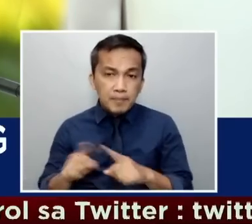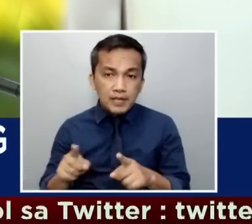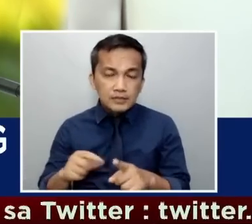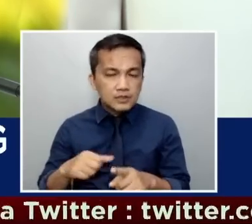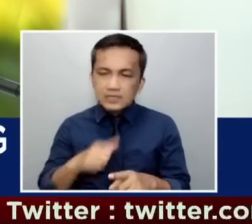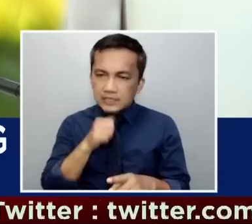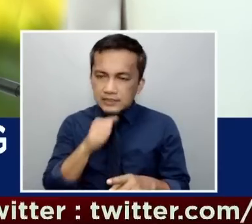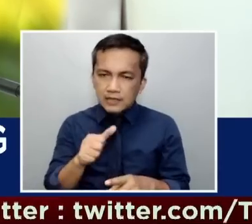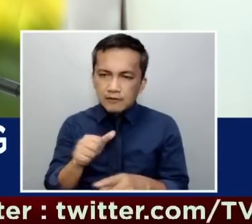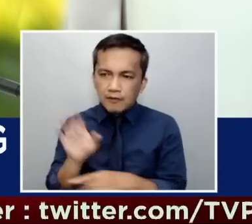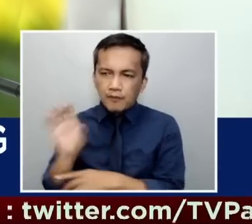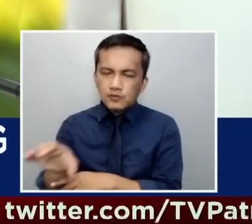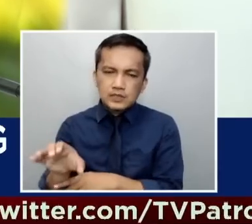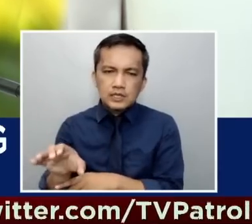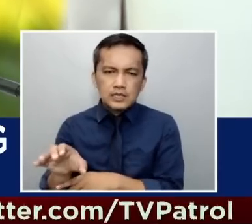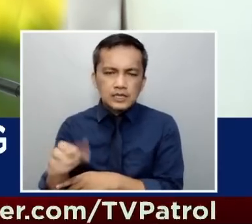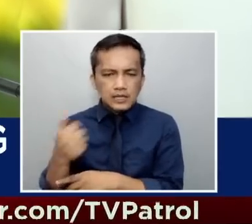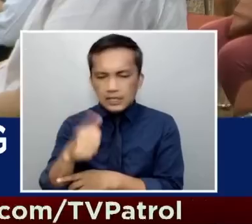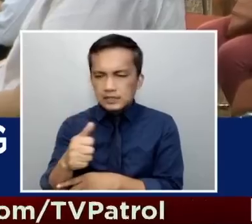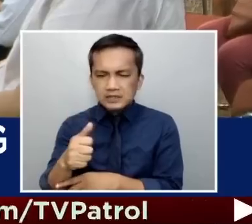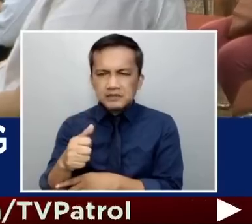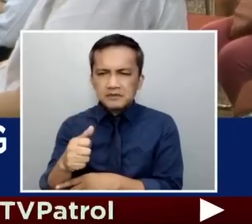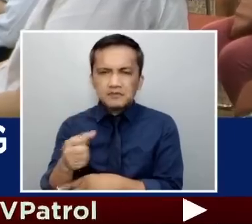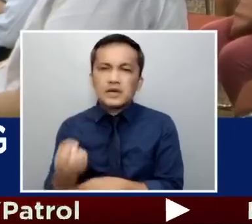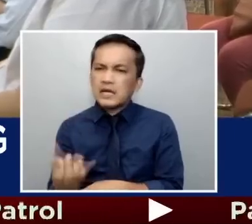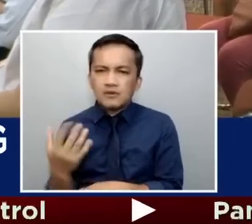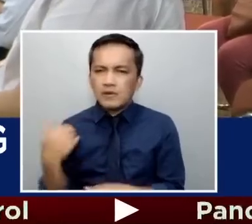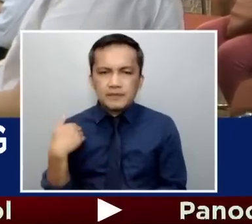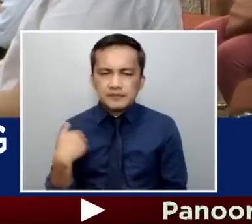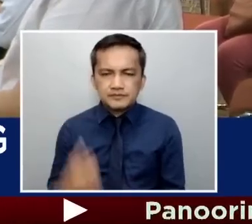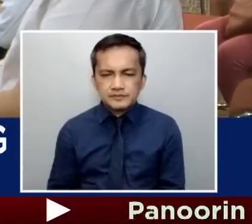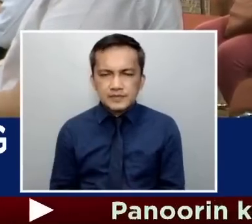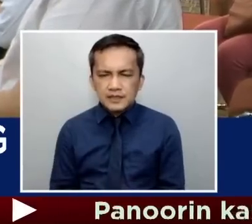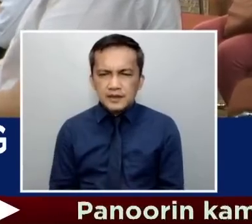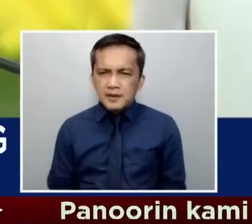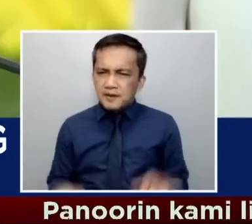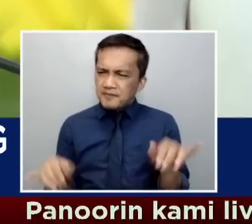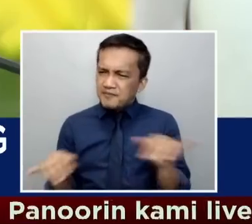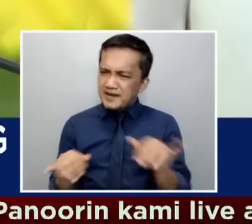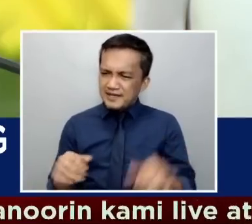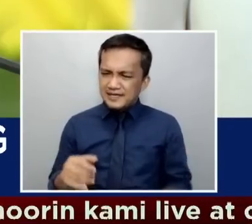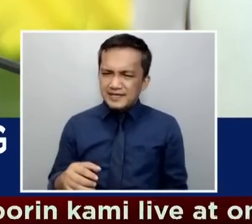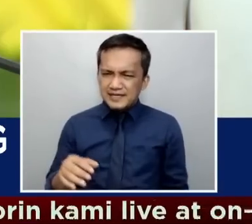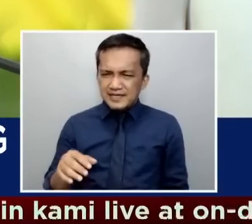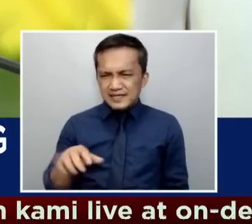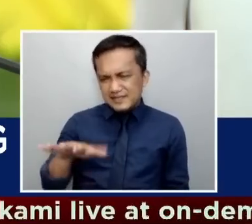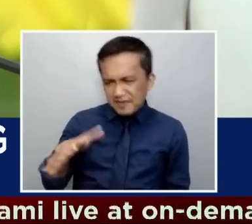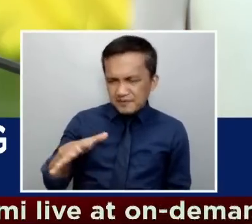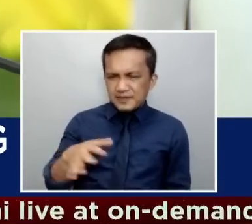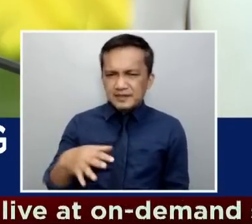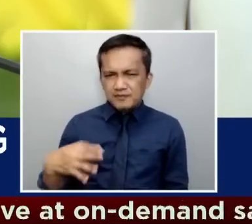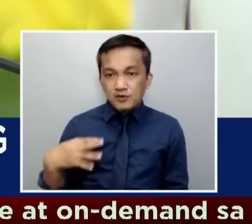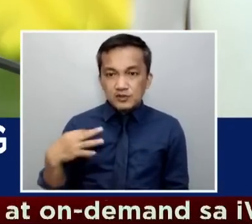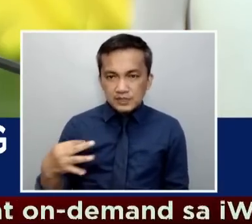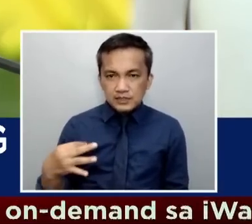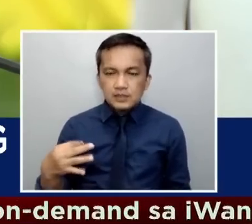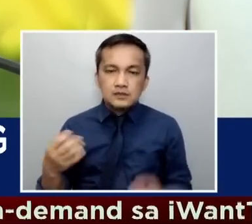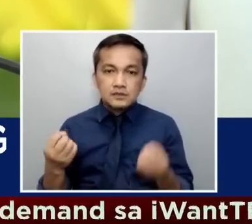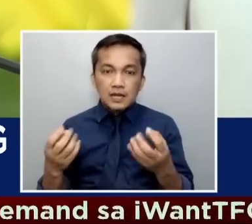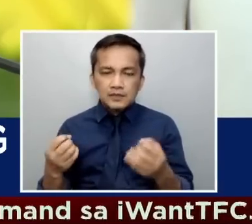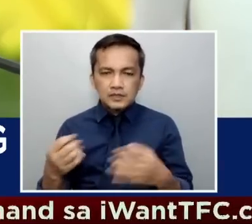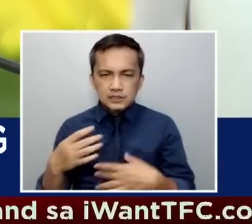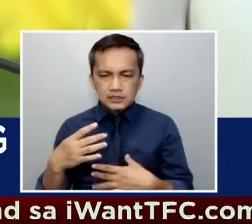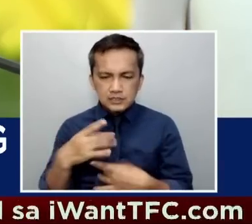any amount. Okay. So it will be parang semi-voluntary. Ang daming interesado na iba't